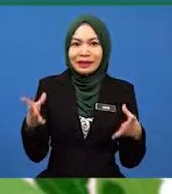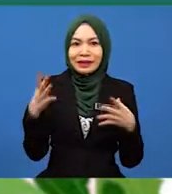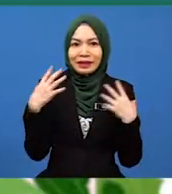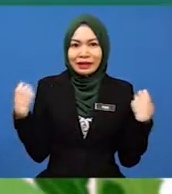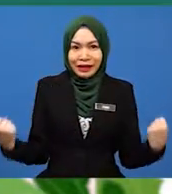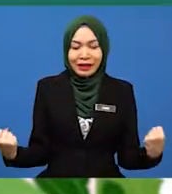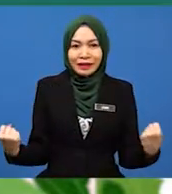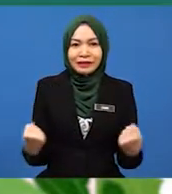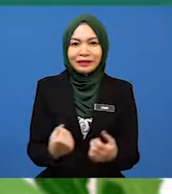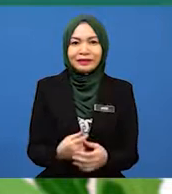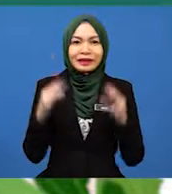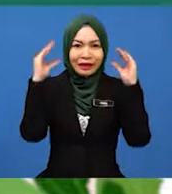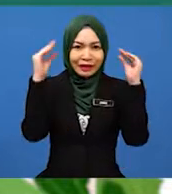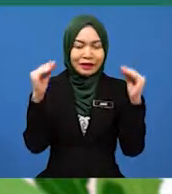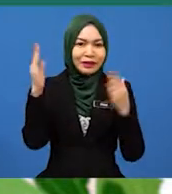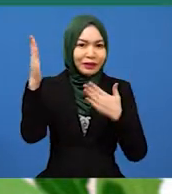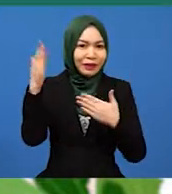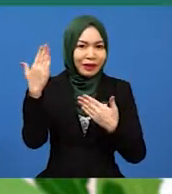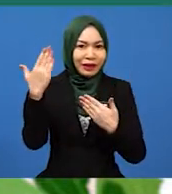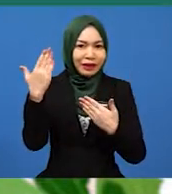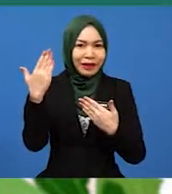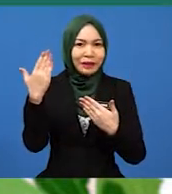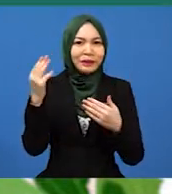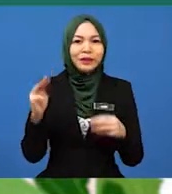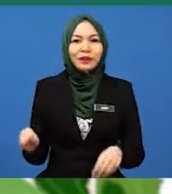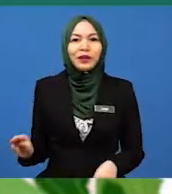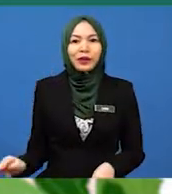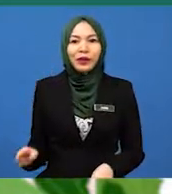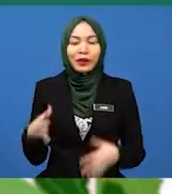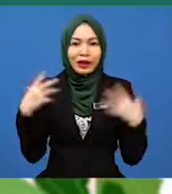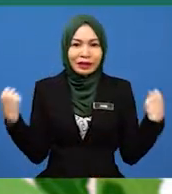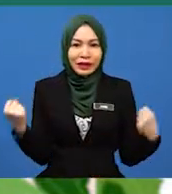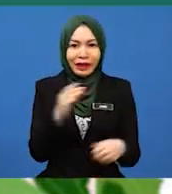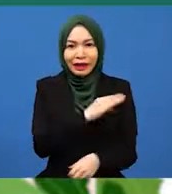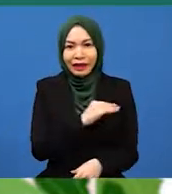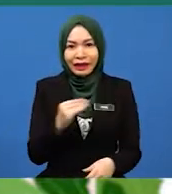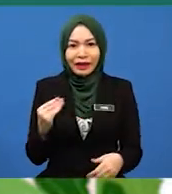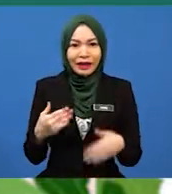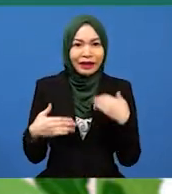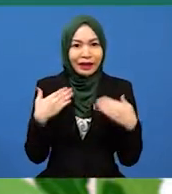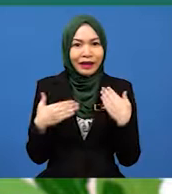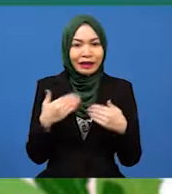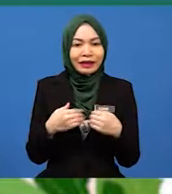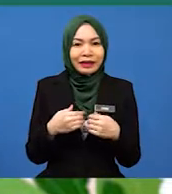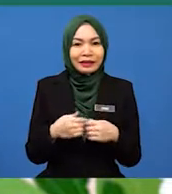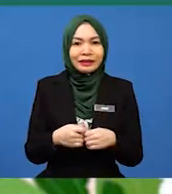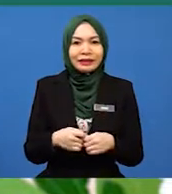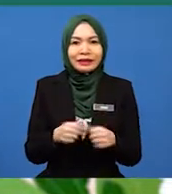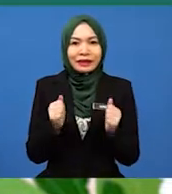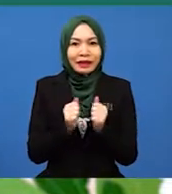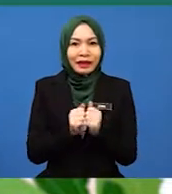kan? Cikgu harap murid-murid sihat dan ceria di samping keluarga tercinta.